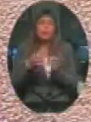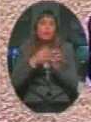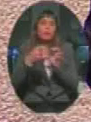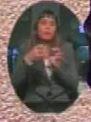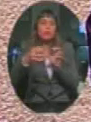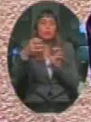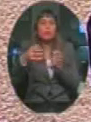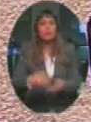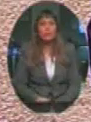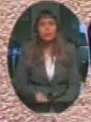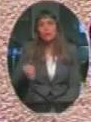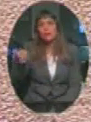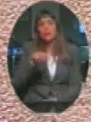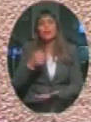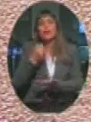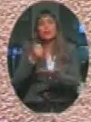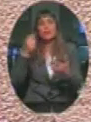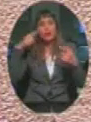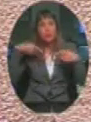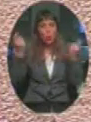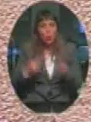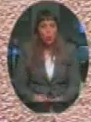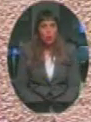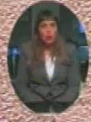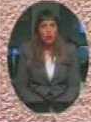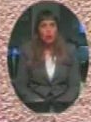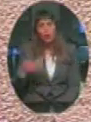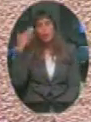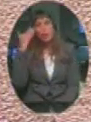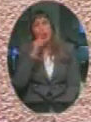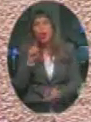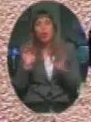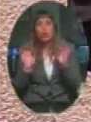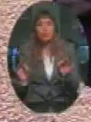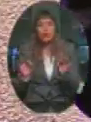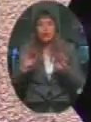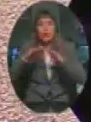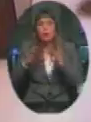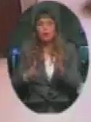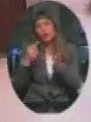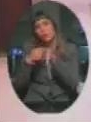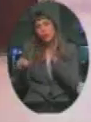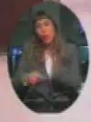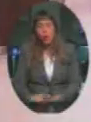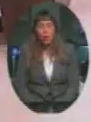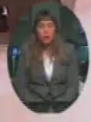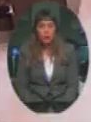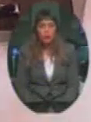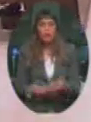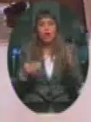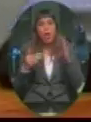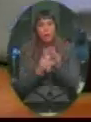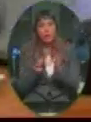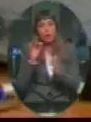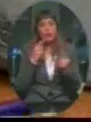בנושא תקציבי החינוך במוכר שאינו רשמי וממוסדות הפטור. אחרי הפסקה לטובת הדיון